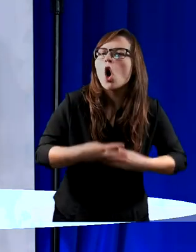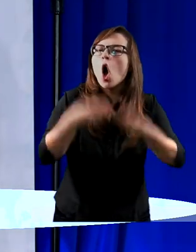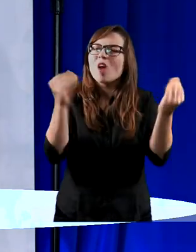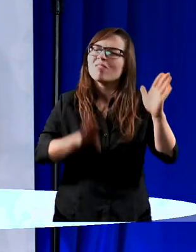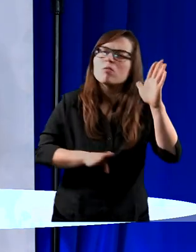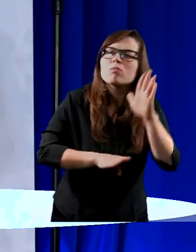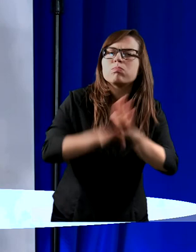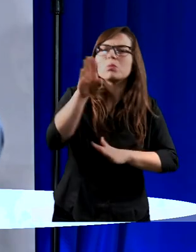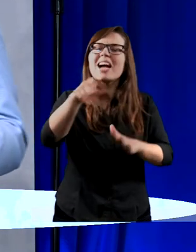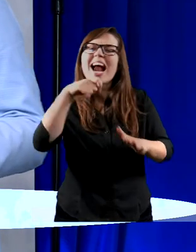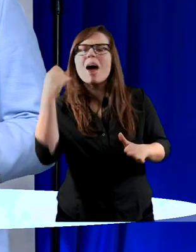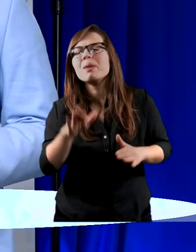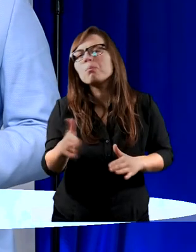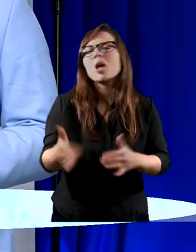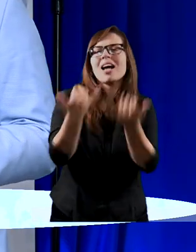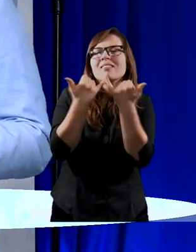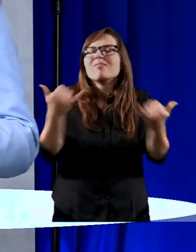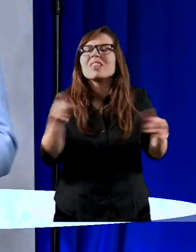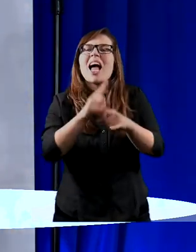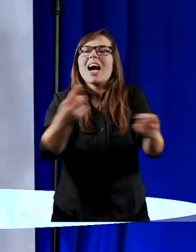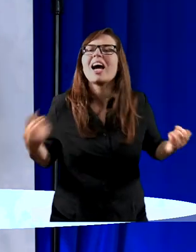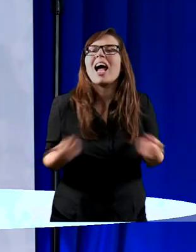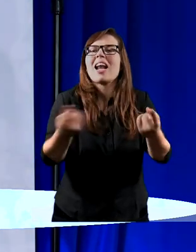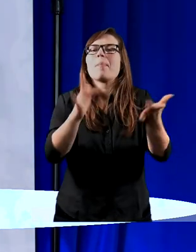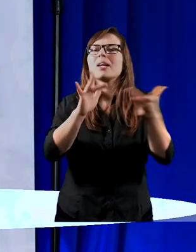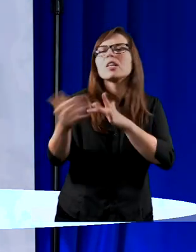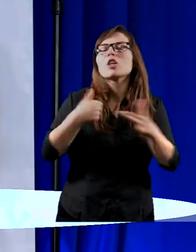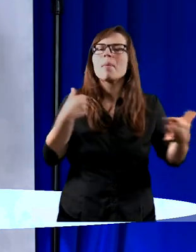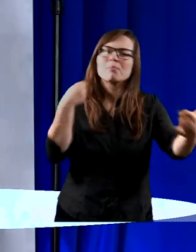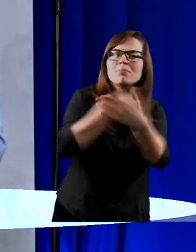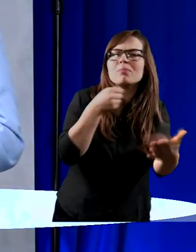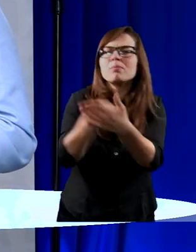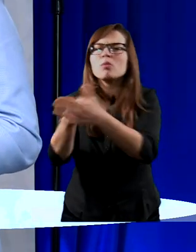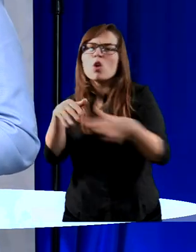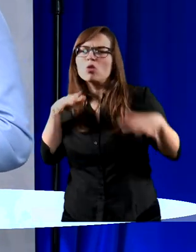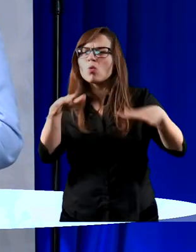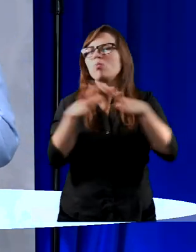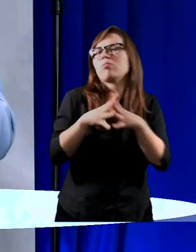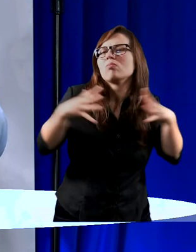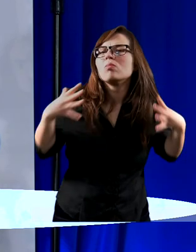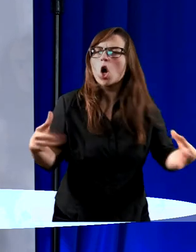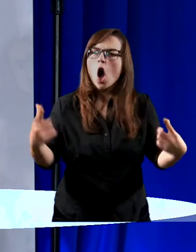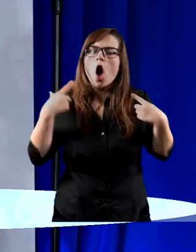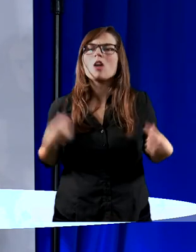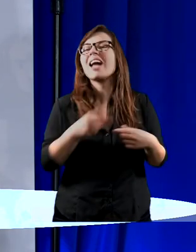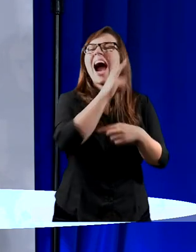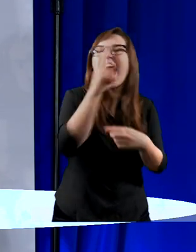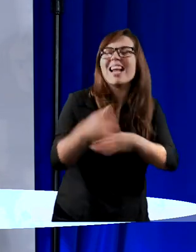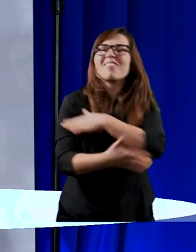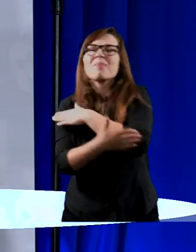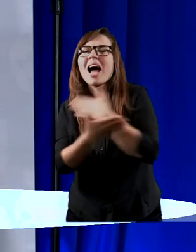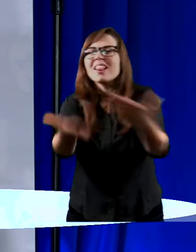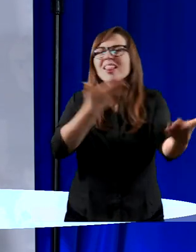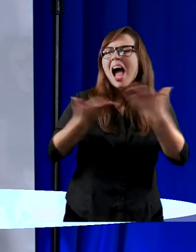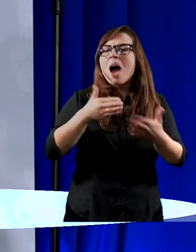troszeczkę więcej sprzętu, lepszego sprzętu, a także właśnie tej reklamy internetowej po to, żeby docierać jeszcze do większej liczby osób. Także za każde wsparcie będziemy